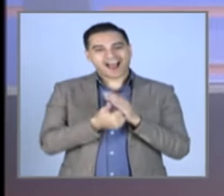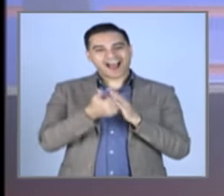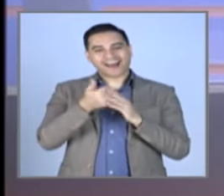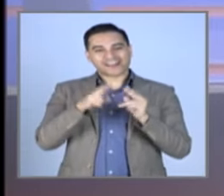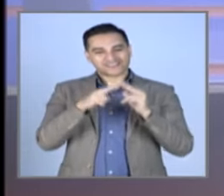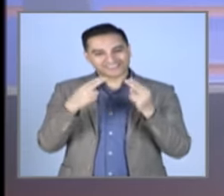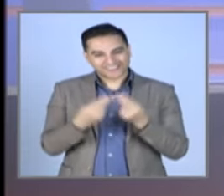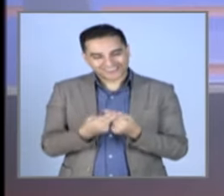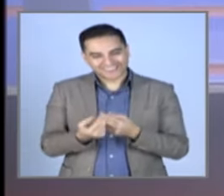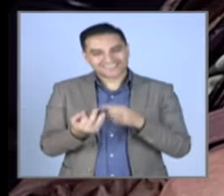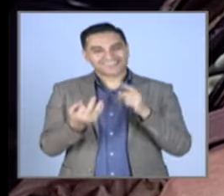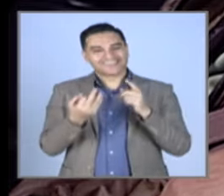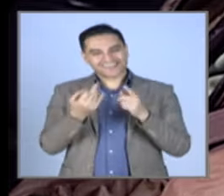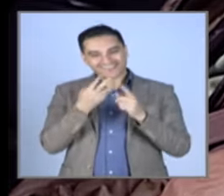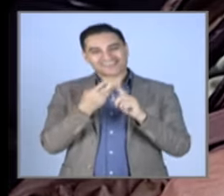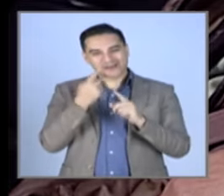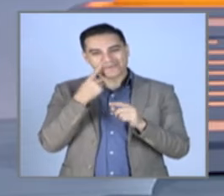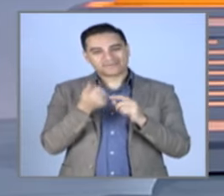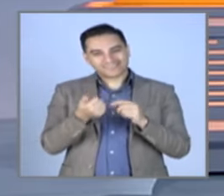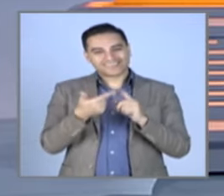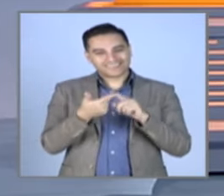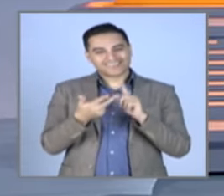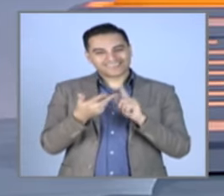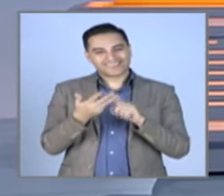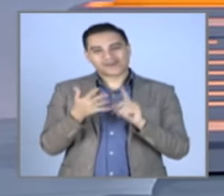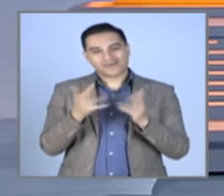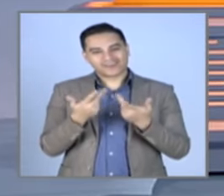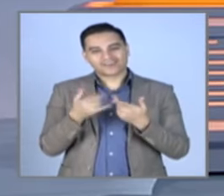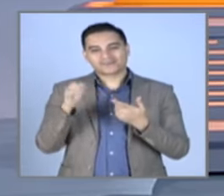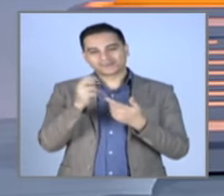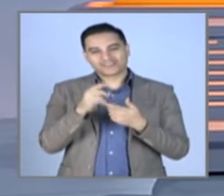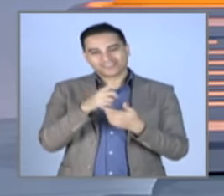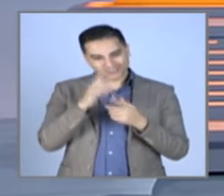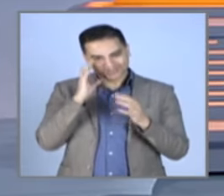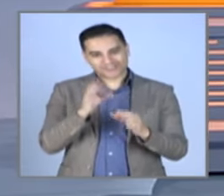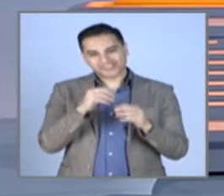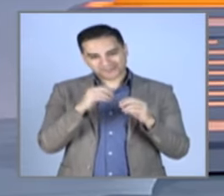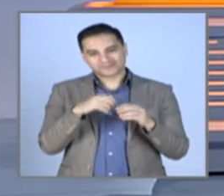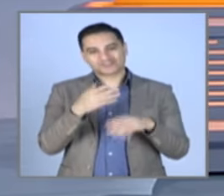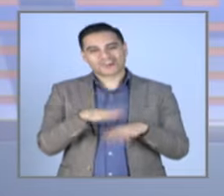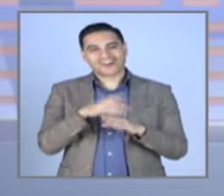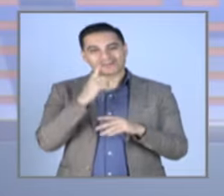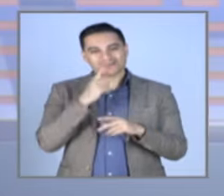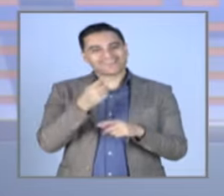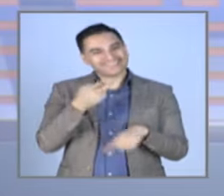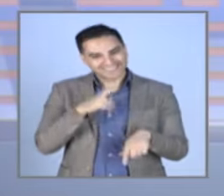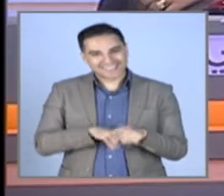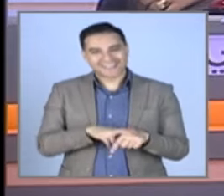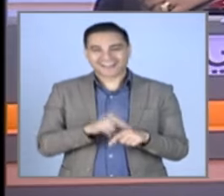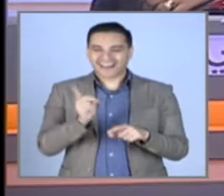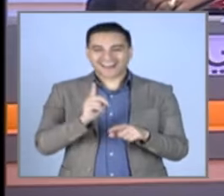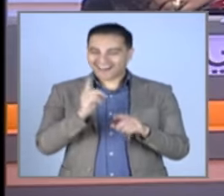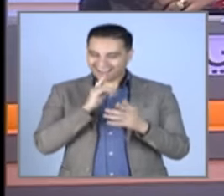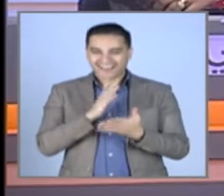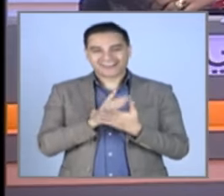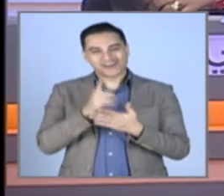الدنيا. صح. ايه رايك يا استاذ مصطفى؟ لا والله يا شاطر ما شاء الله عليه. حتى انت كمان. لا شاطره فعلا يعني.